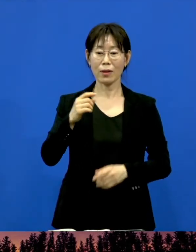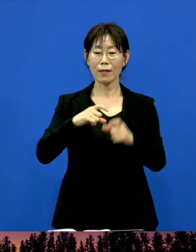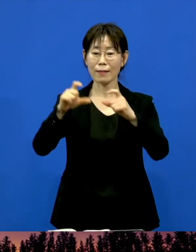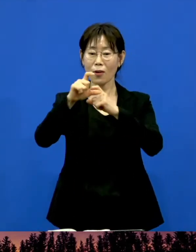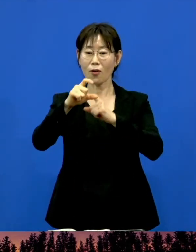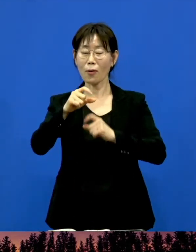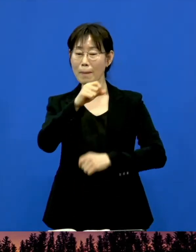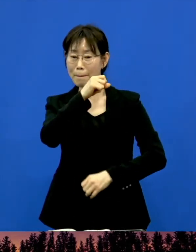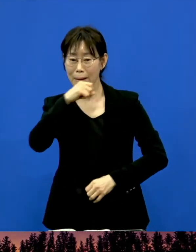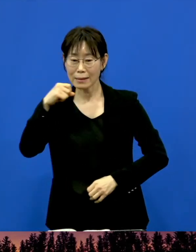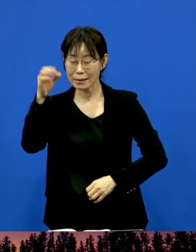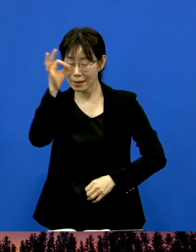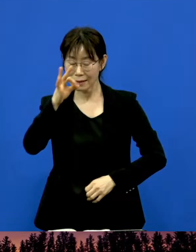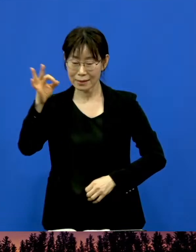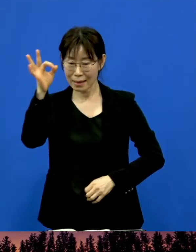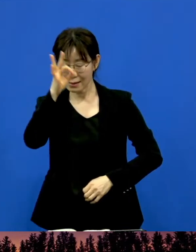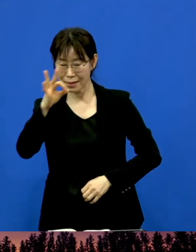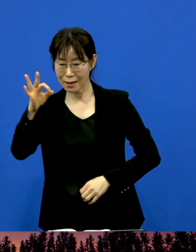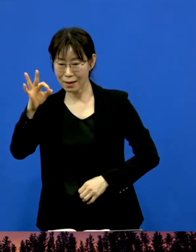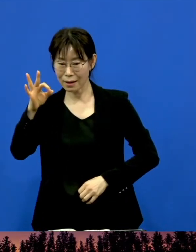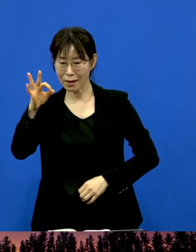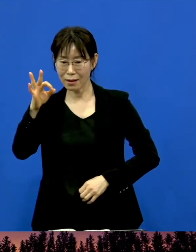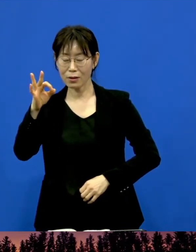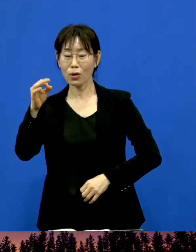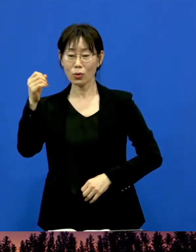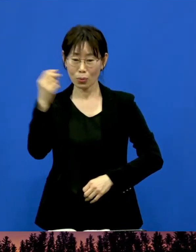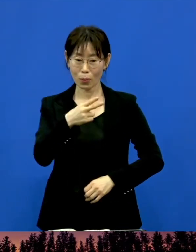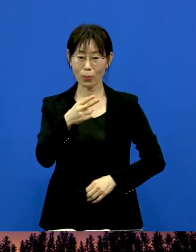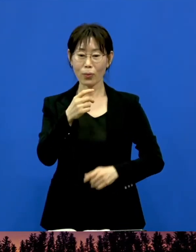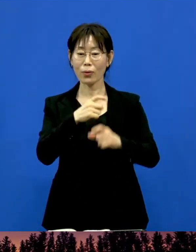그러면 어떻게 되죠? 우울해집니다. 우울함이 찾아옵니다.